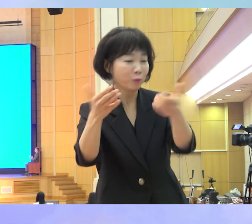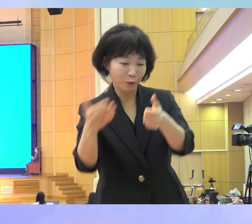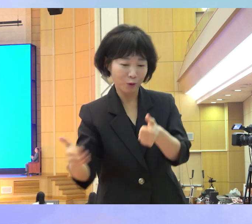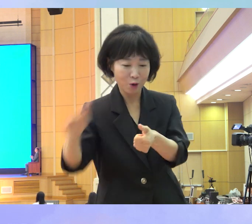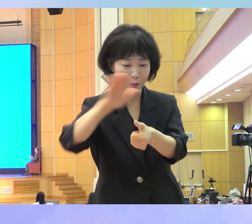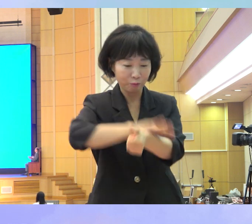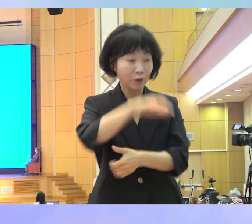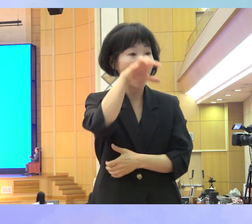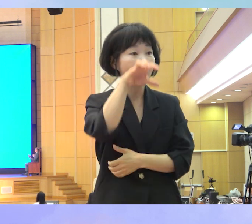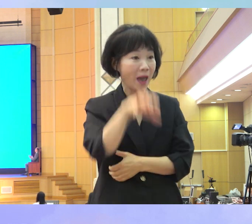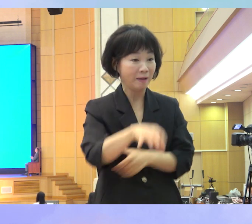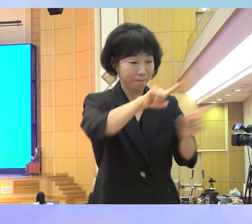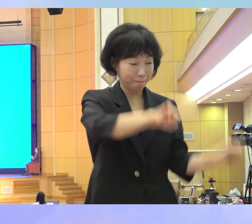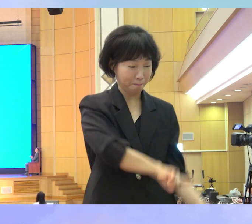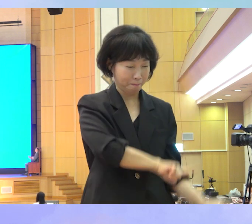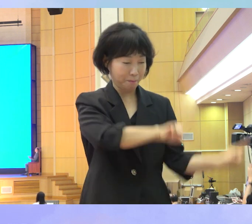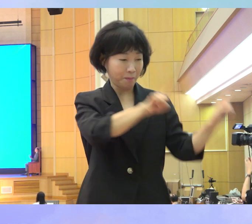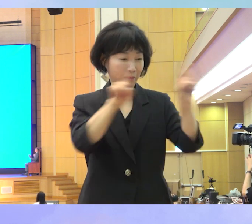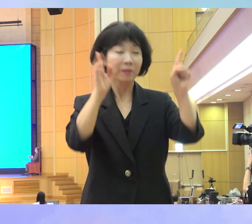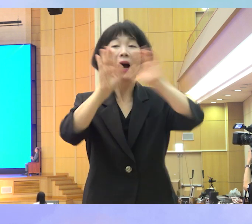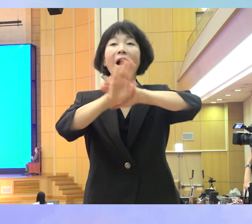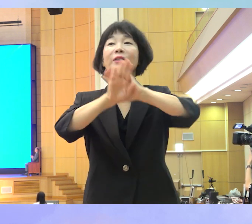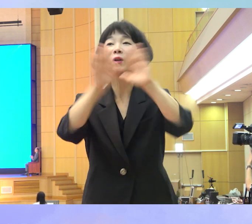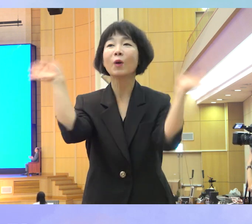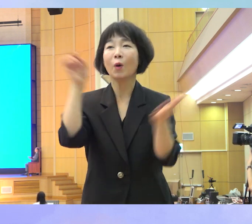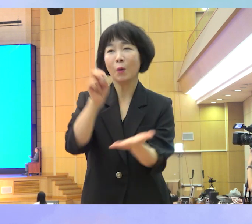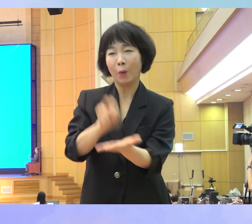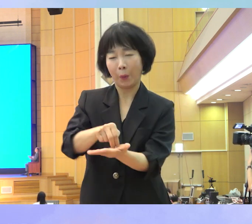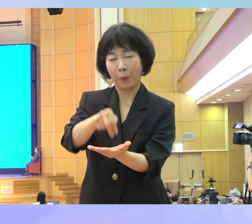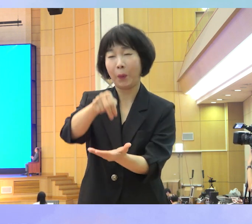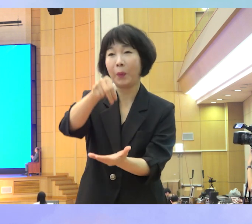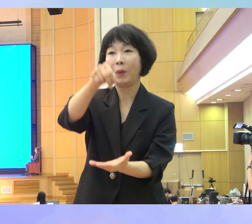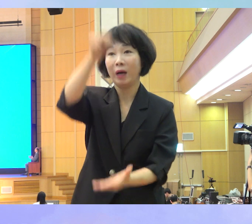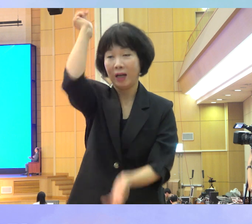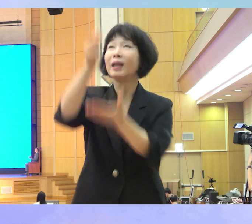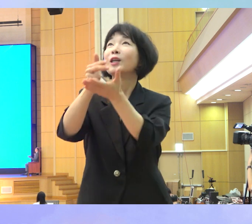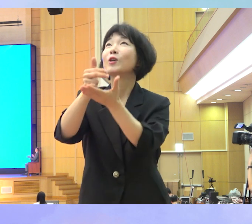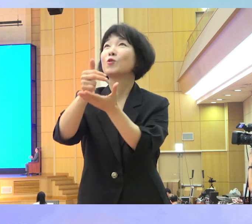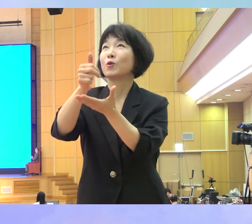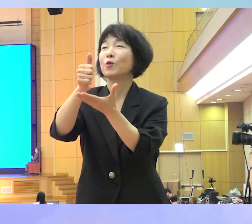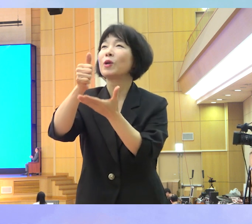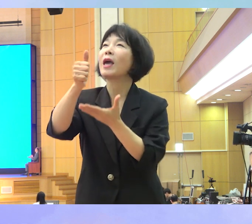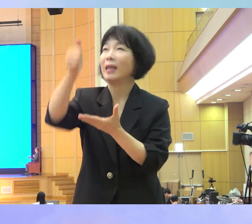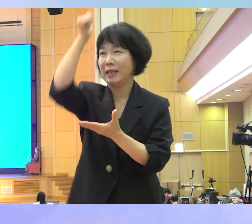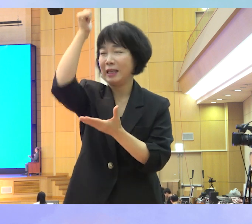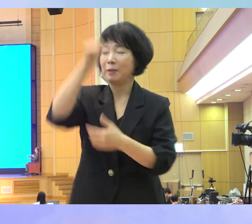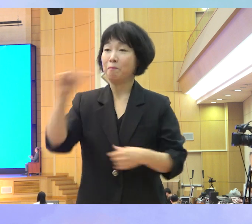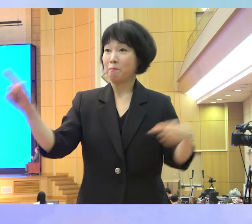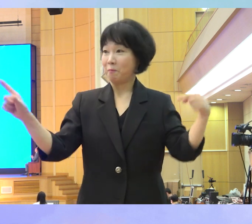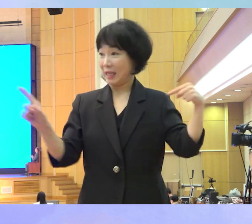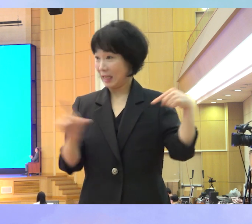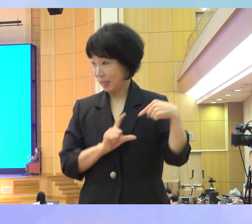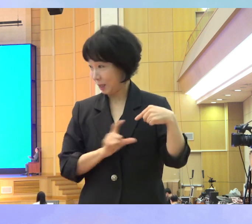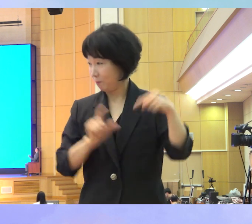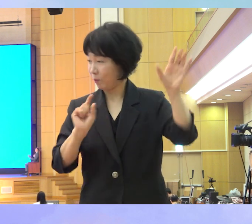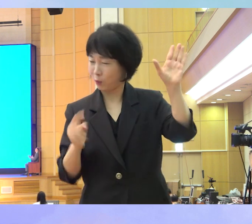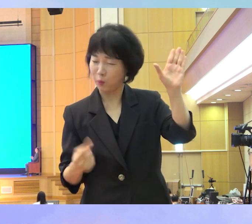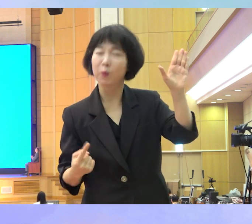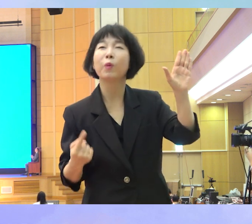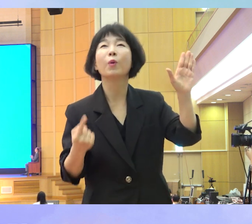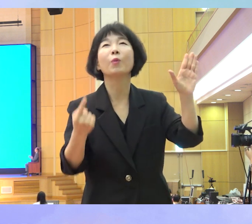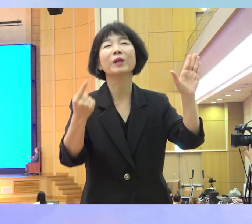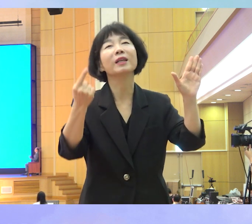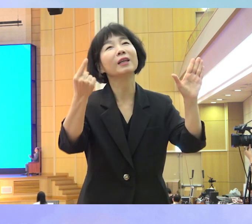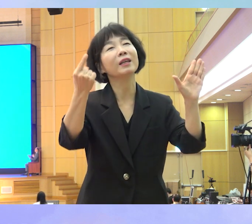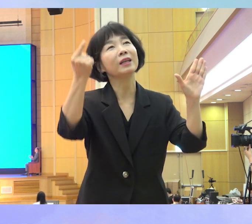세상에 무덤에서 일어나 하늘로 올리셨네. 주의 이름 높이.